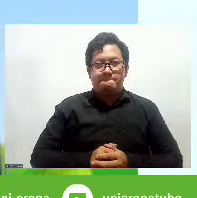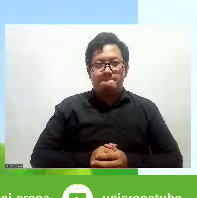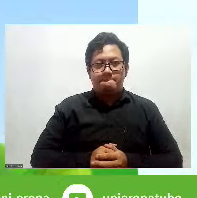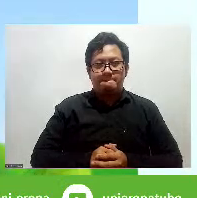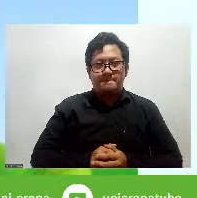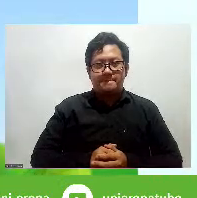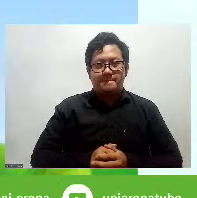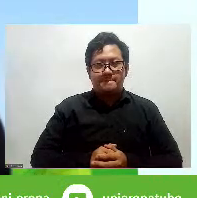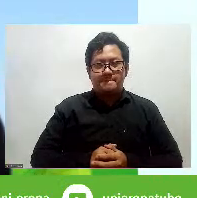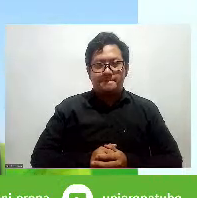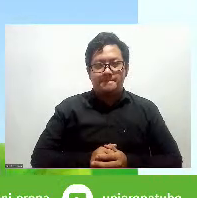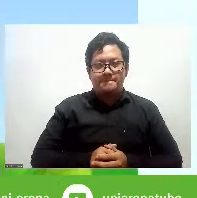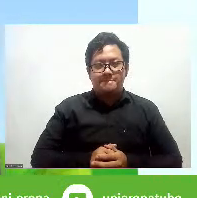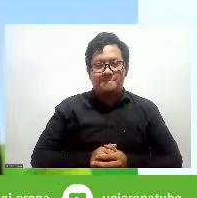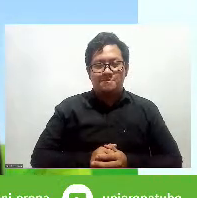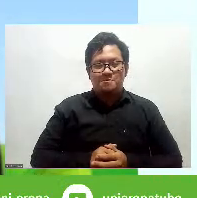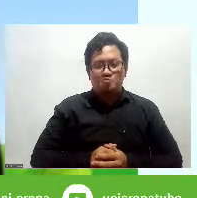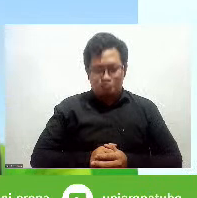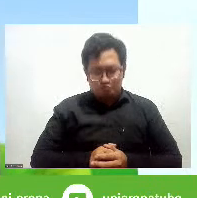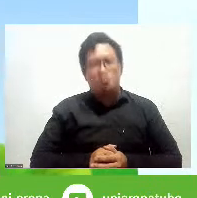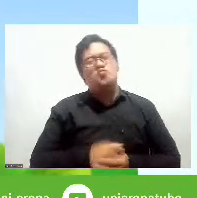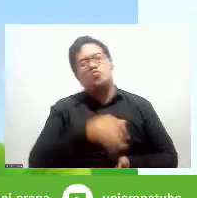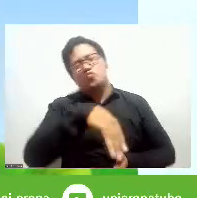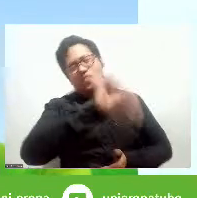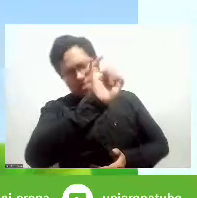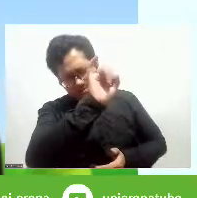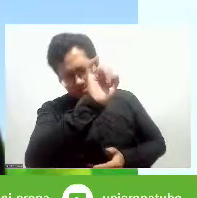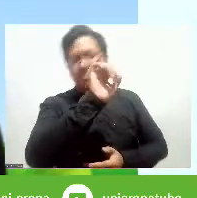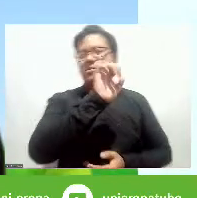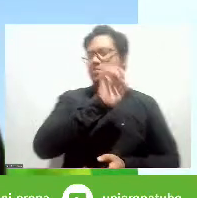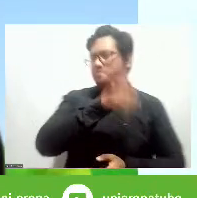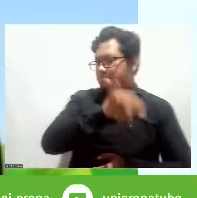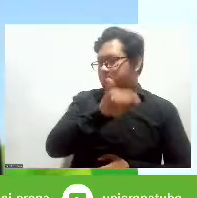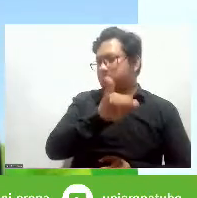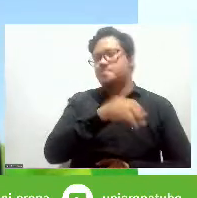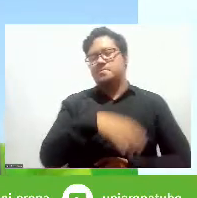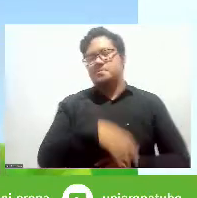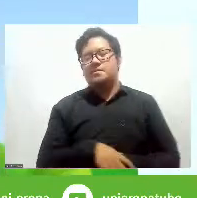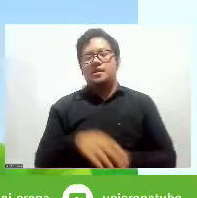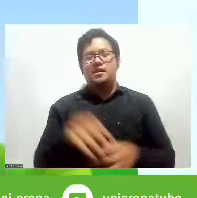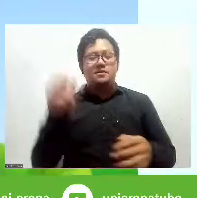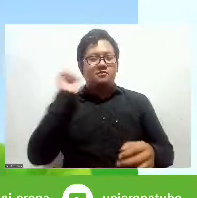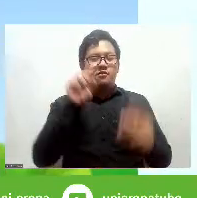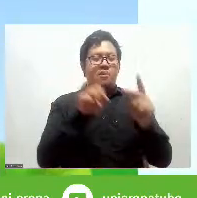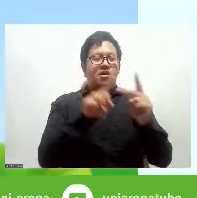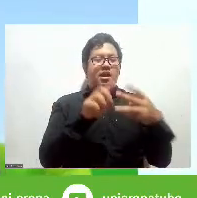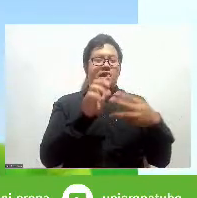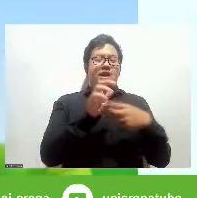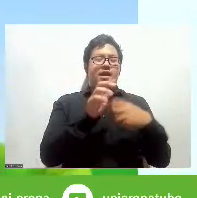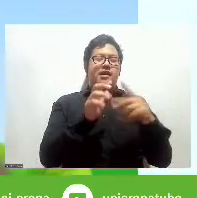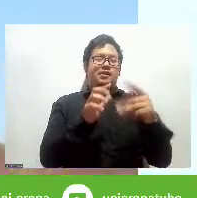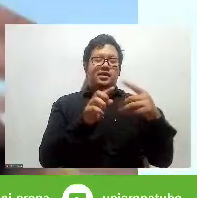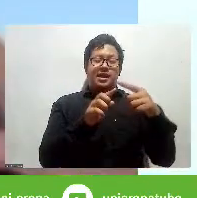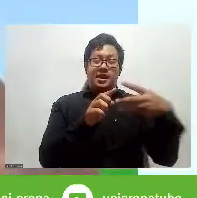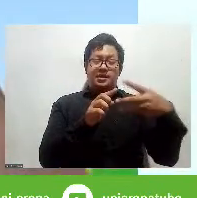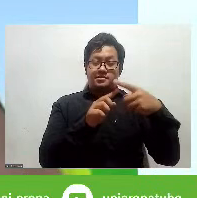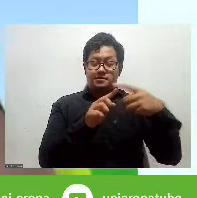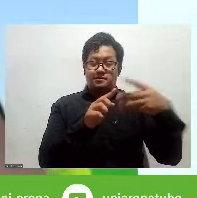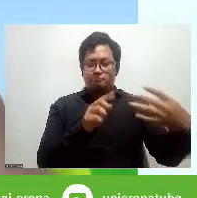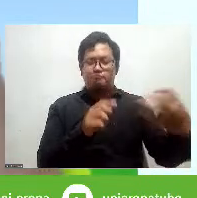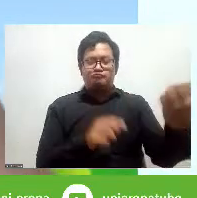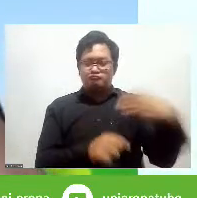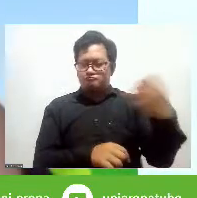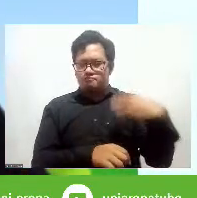Yes itu dia tadi penyampaian dari ibu henriette kita udah bisa banyak banget